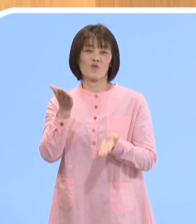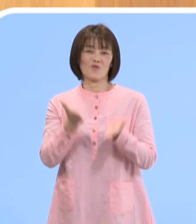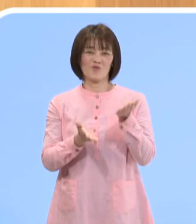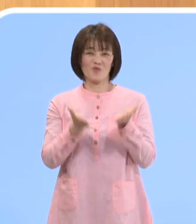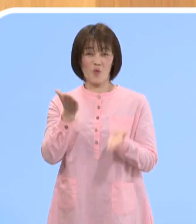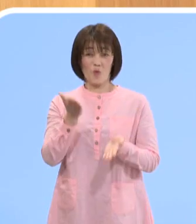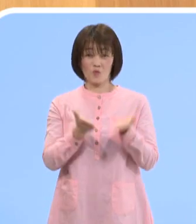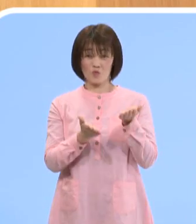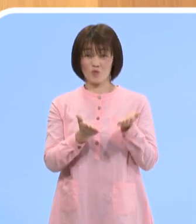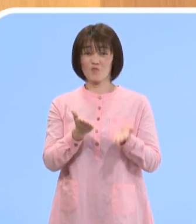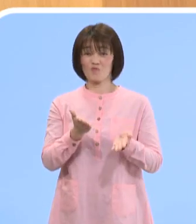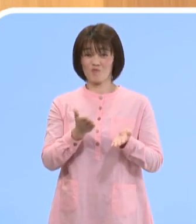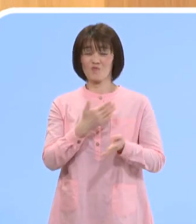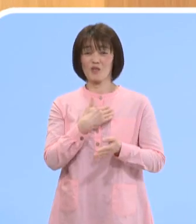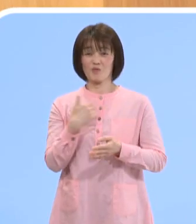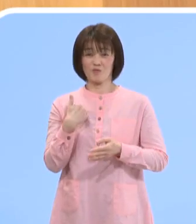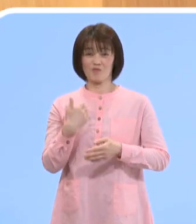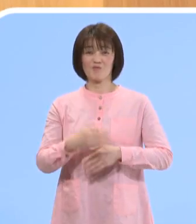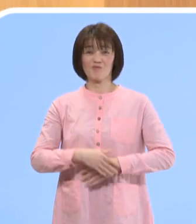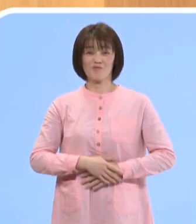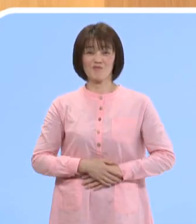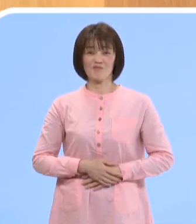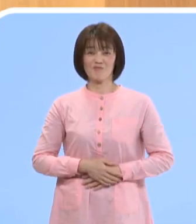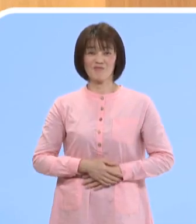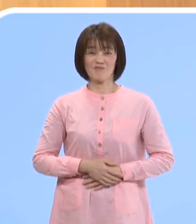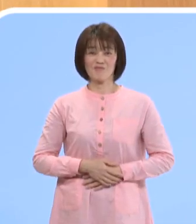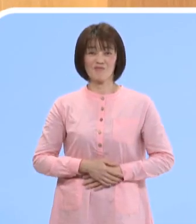ービスを提供しているんです。